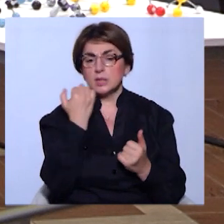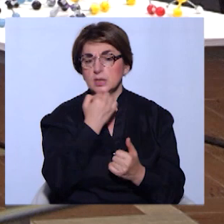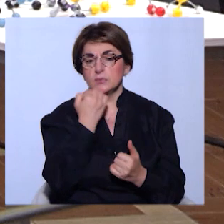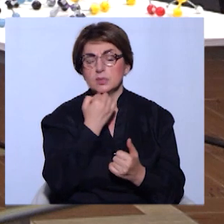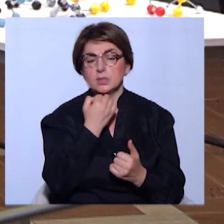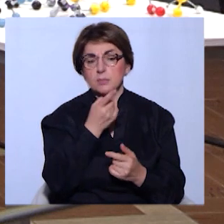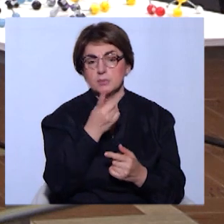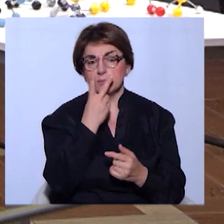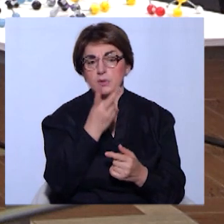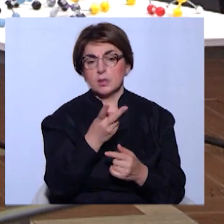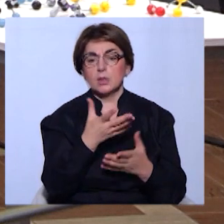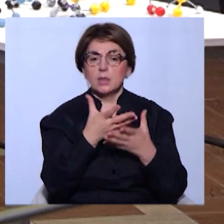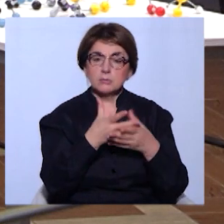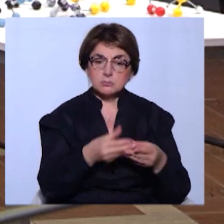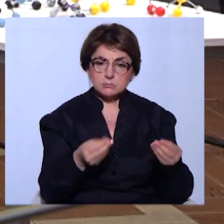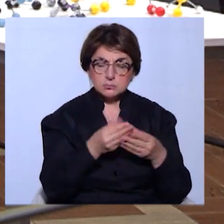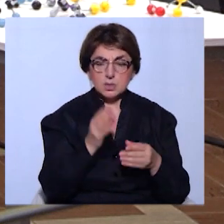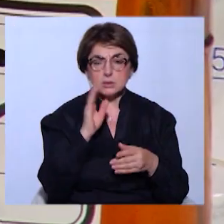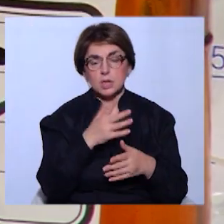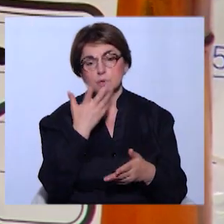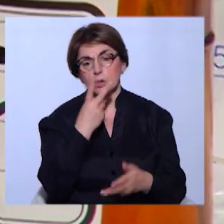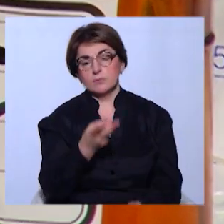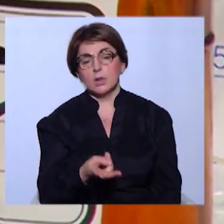Და დავამატოთ გოგირდი.